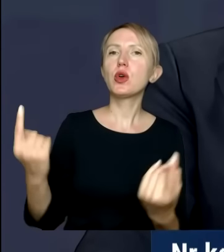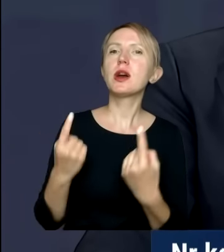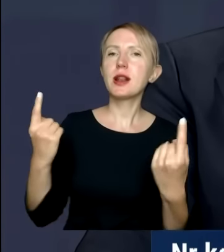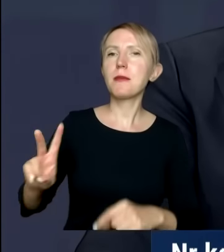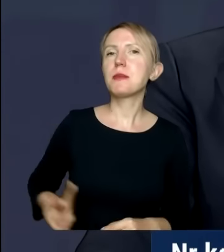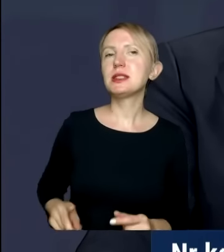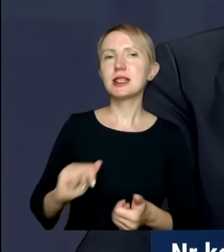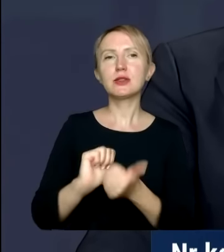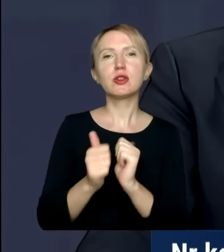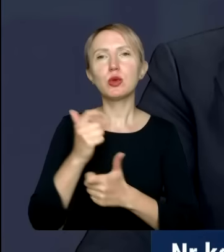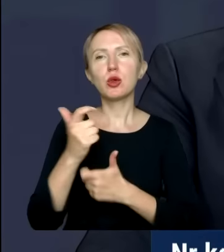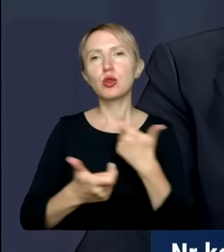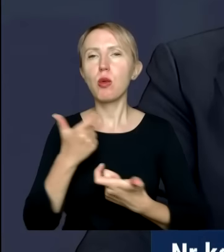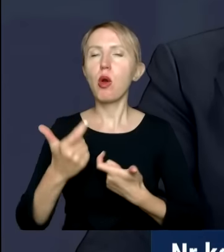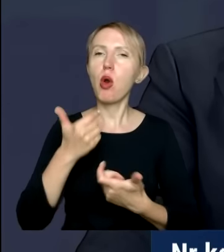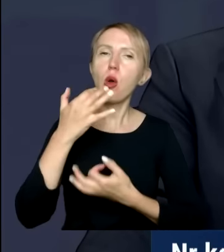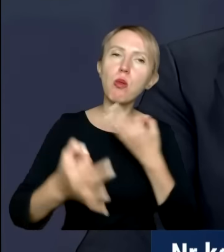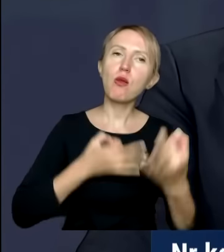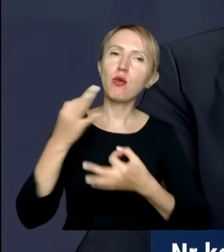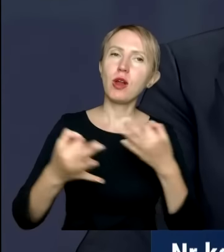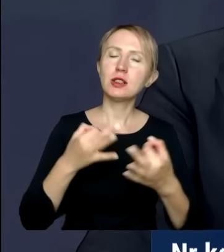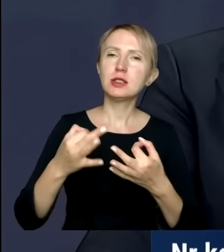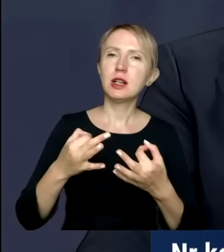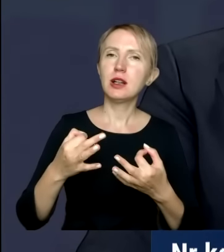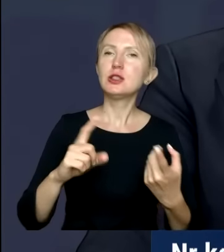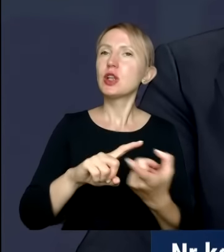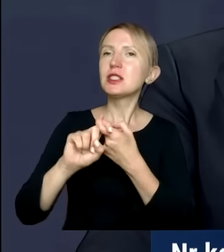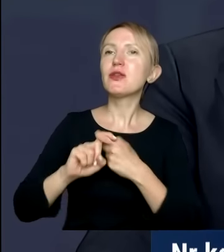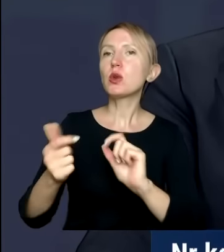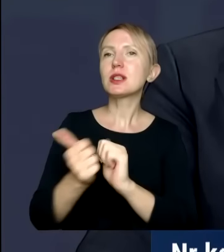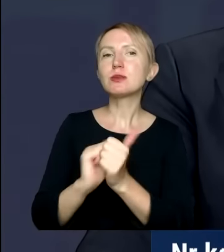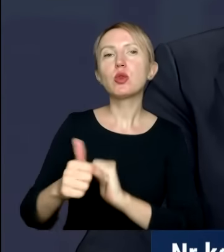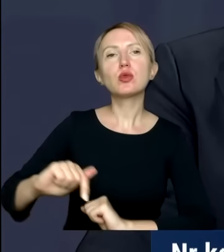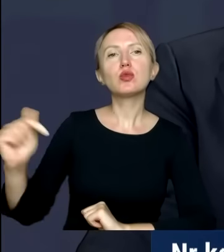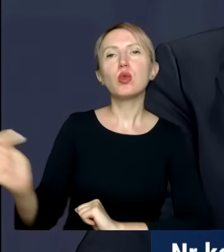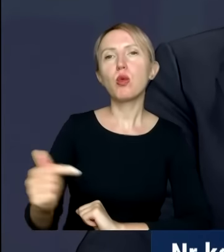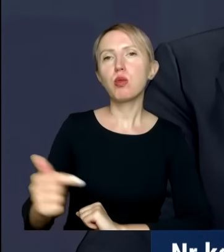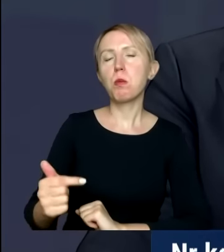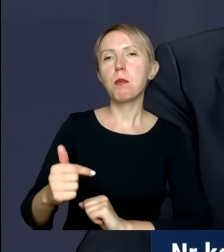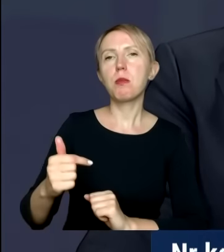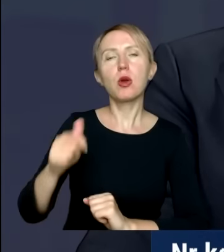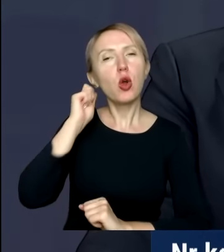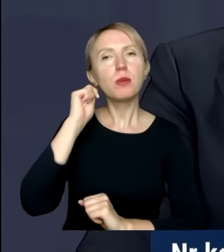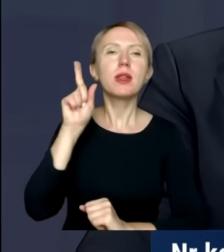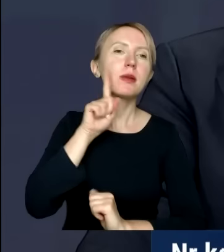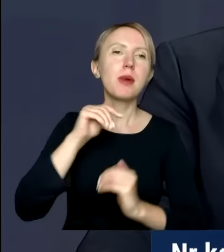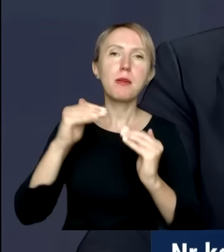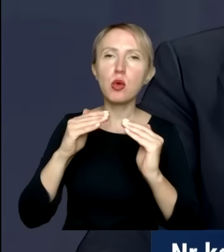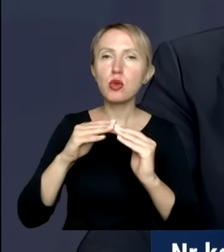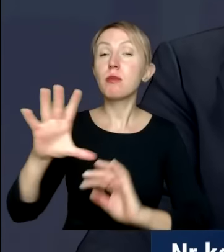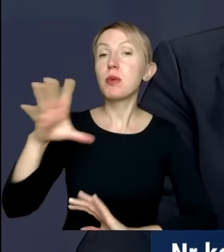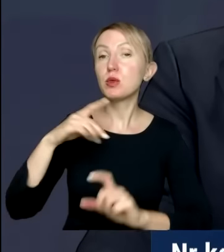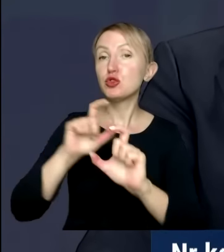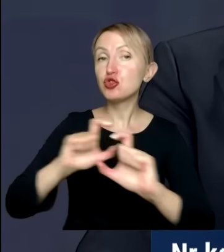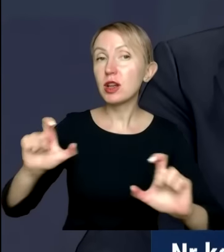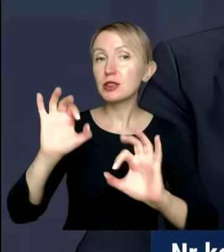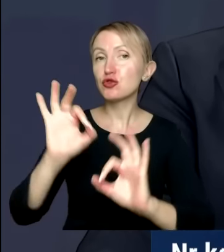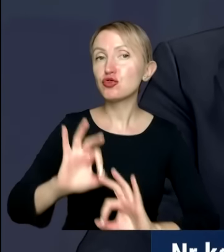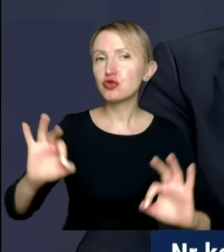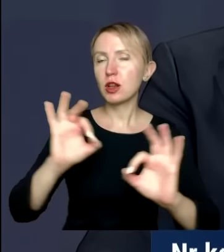Sportu mówiąc to o tym żeby żeby w związkach sportowych obowiązkowo funkcjonowały parytety plus na przykład miał czas szansę jeszcze na ostatni